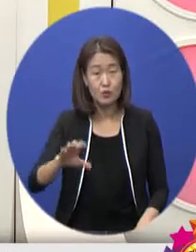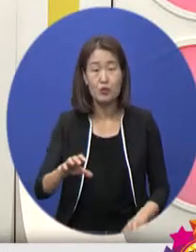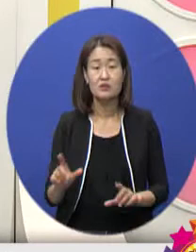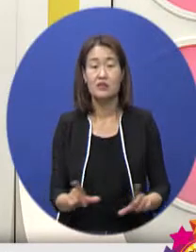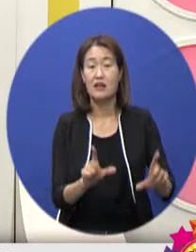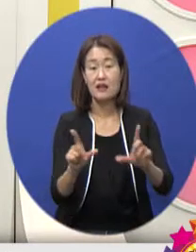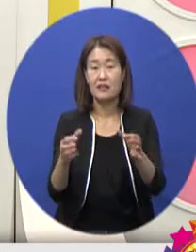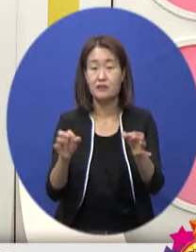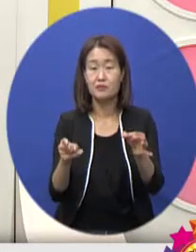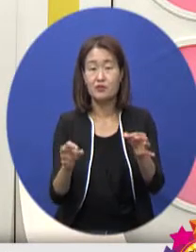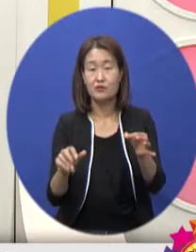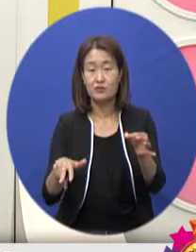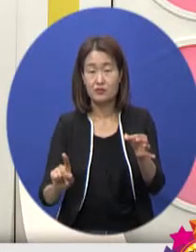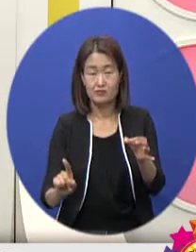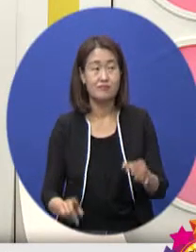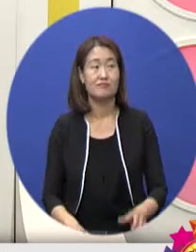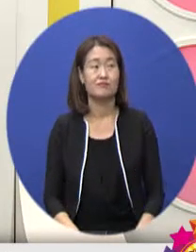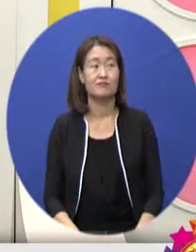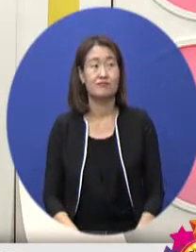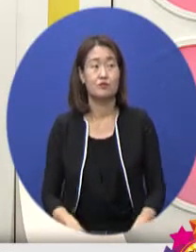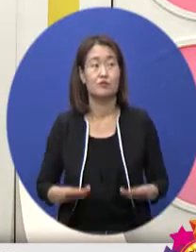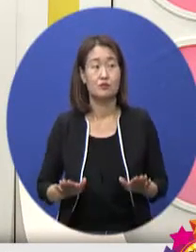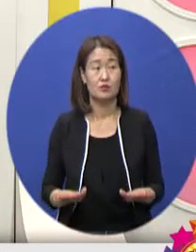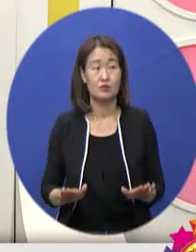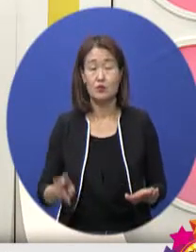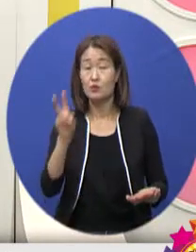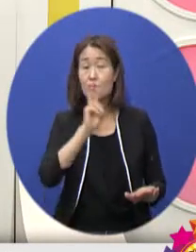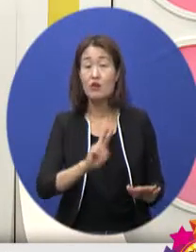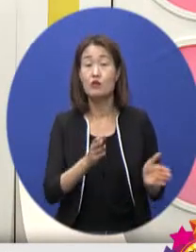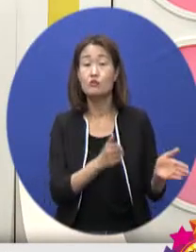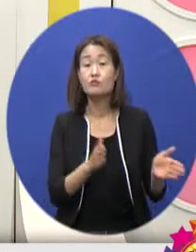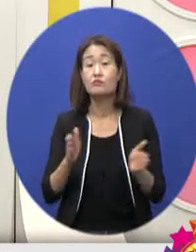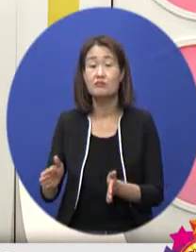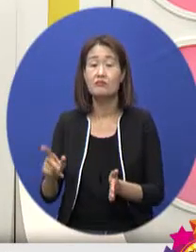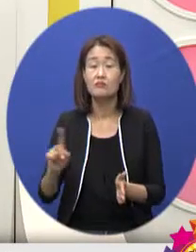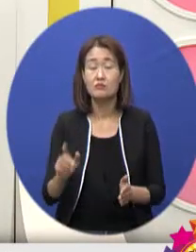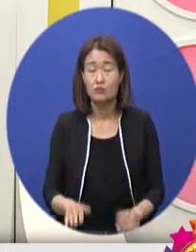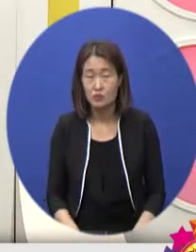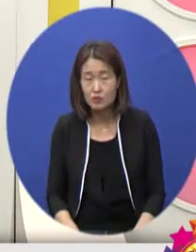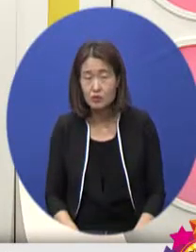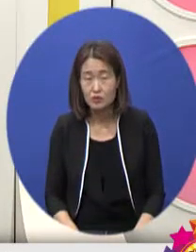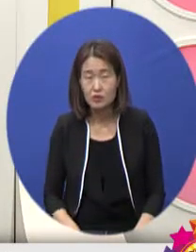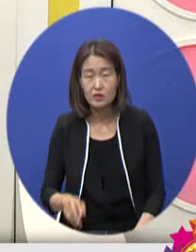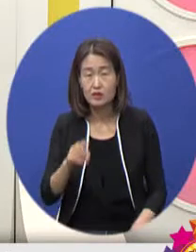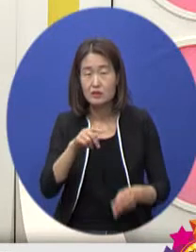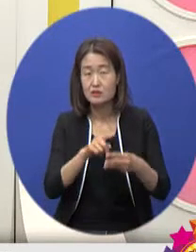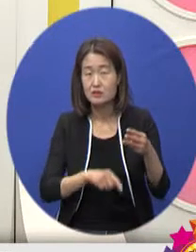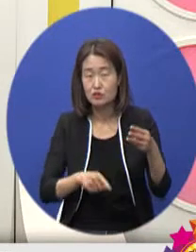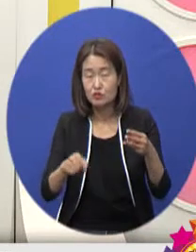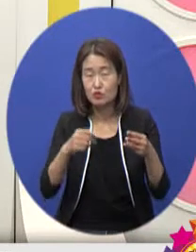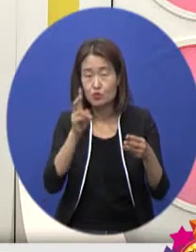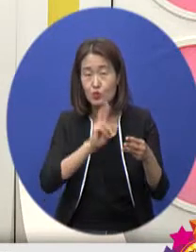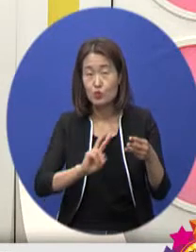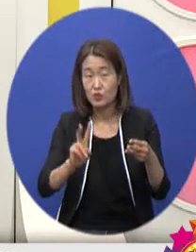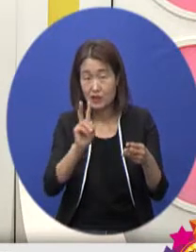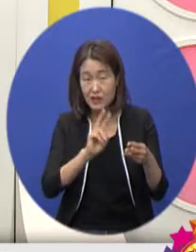사는 김영자입니다. 네, 오늘 노래 뭐 준비하셨어요? 아, 심현옥 선생님의 한강이요.